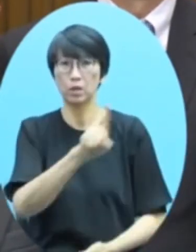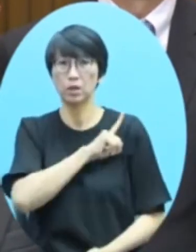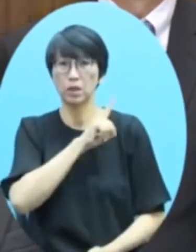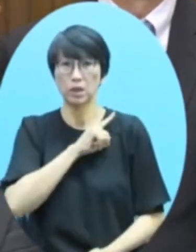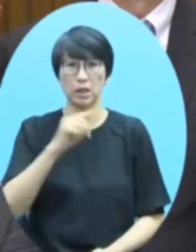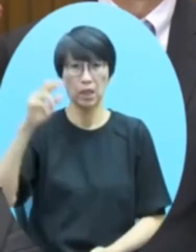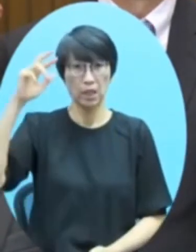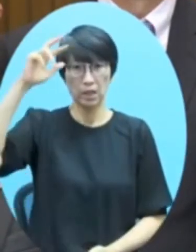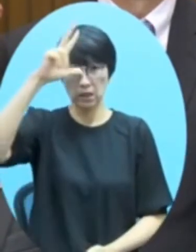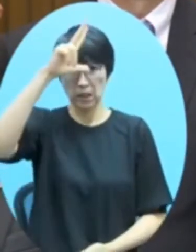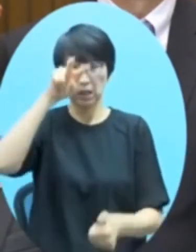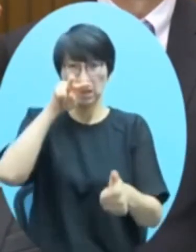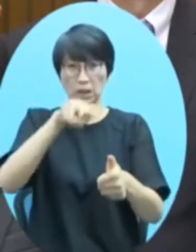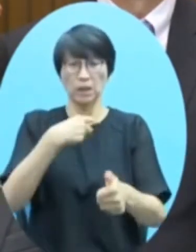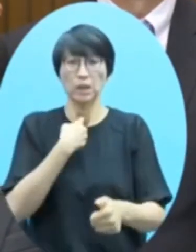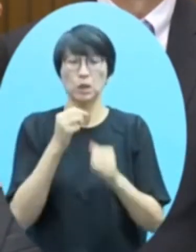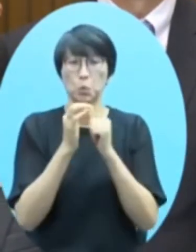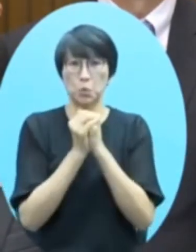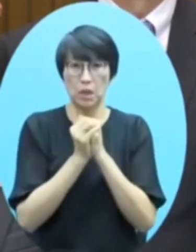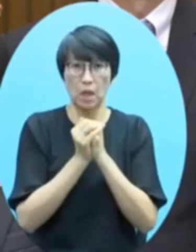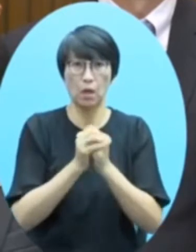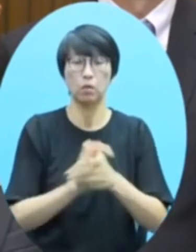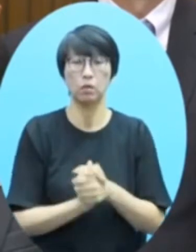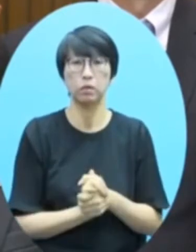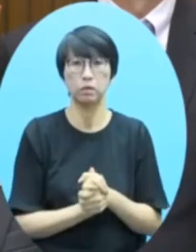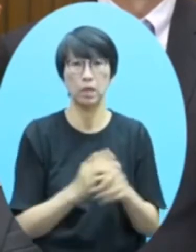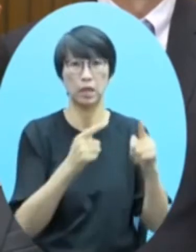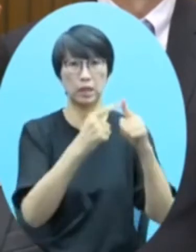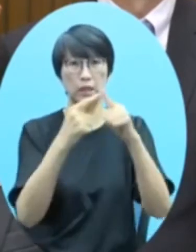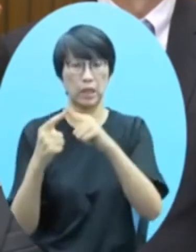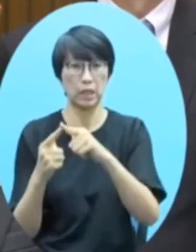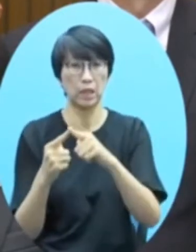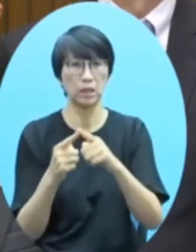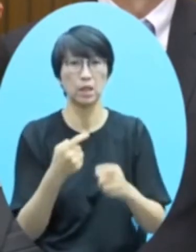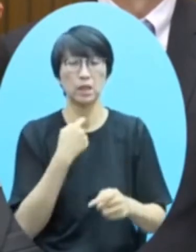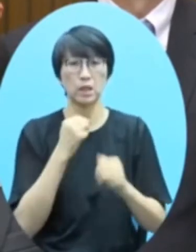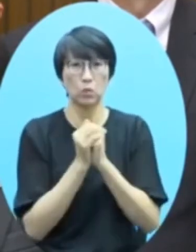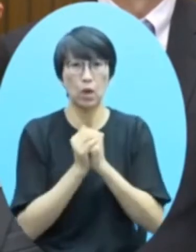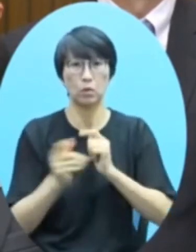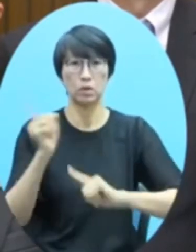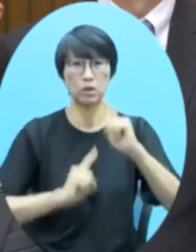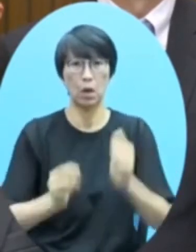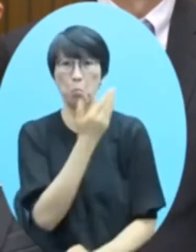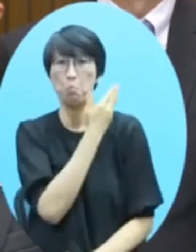訴求，罔顧其他人的權利和自由。